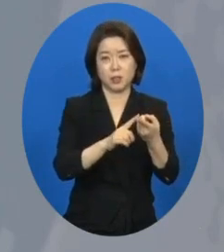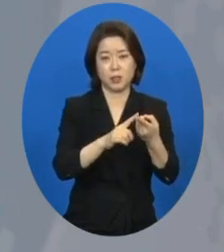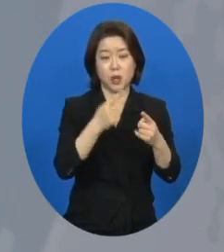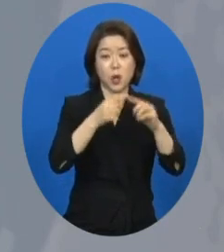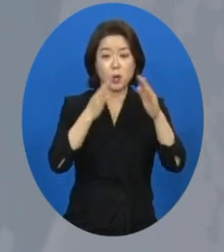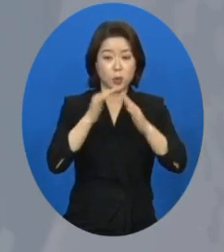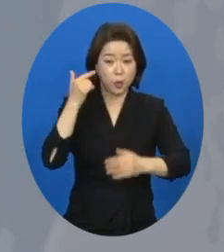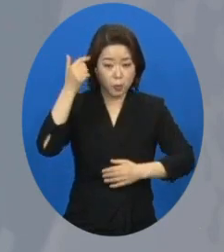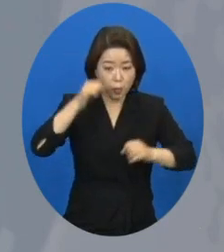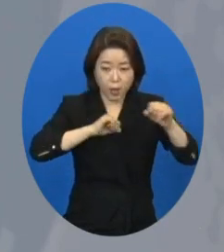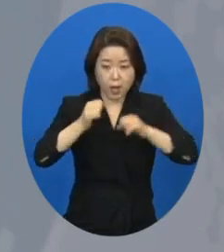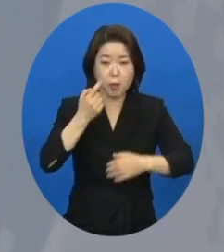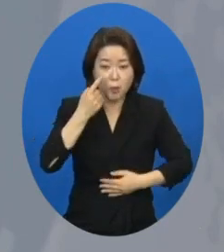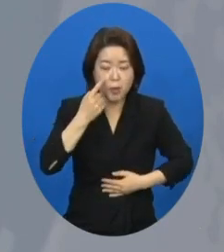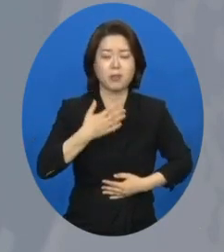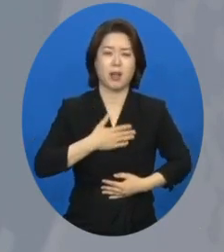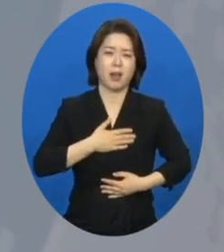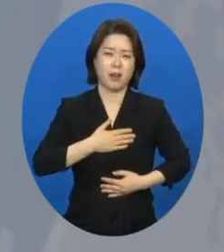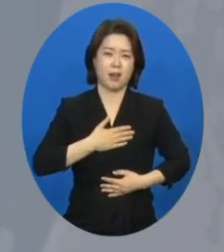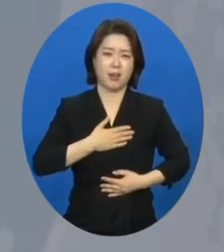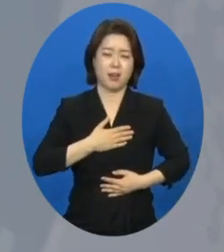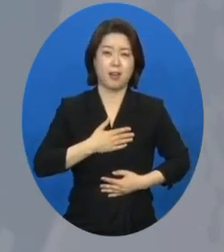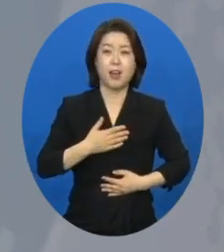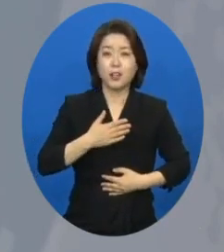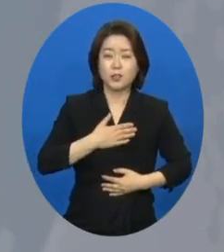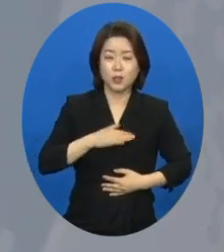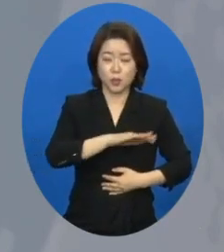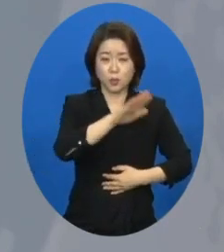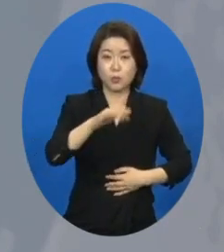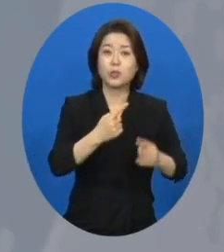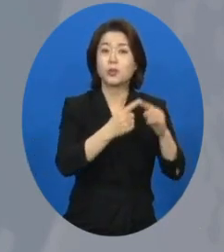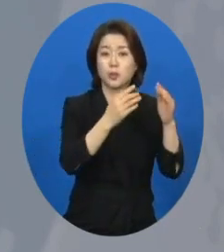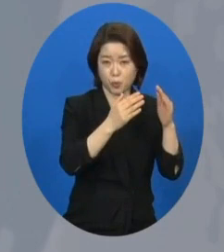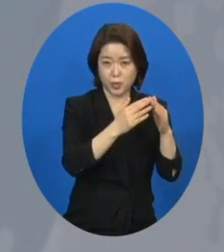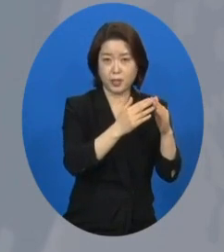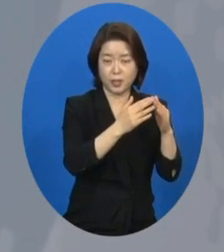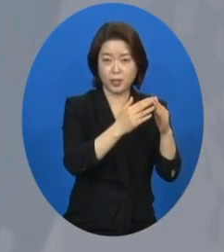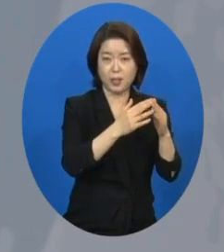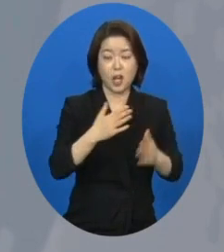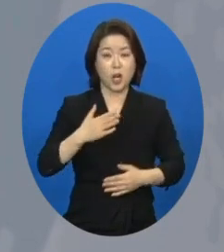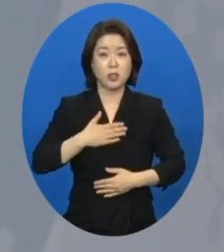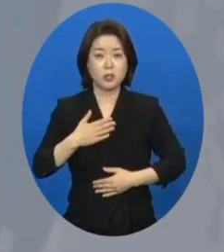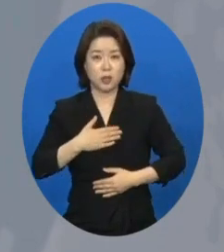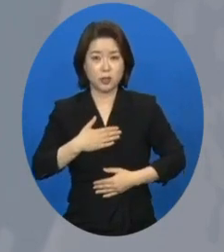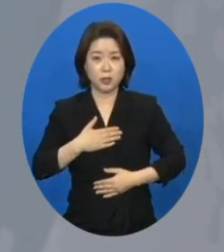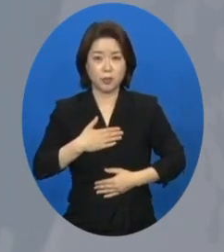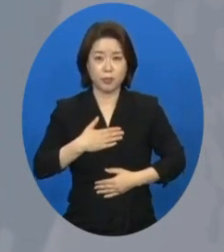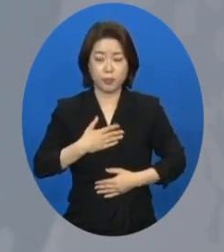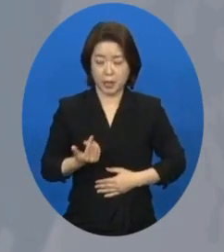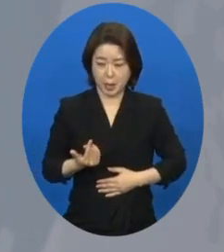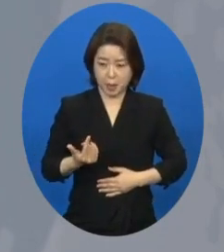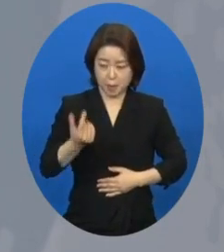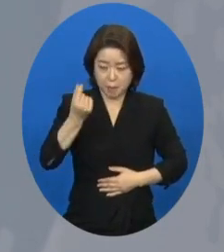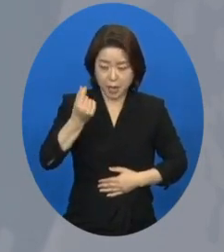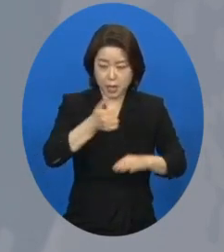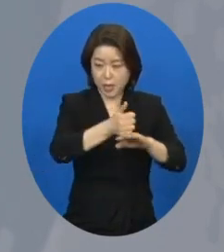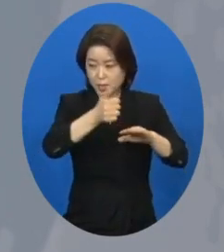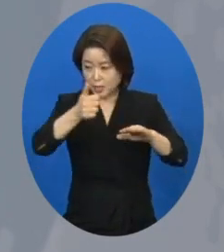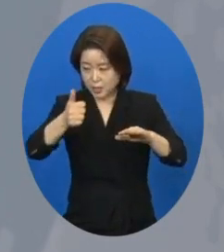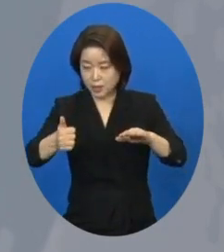목회를 해보면 알지요. 저는 선한목자교회에서 저를 일찍 은퇴하도록 허락해